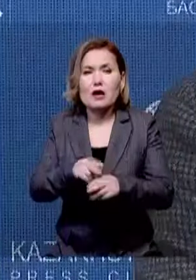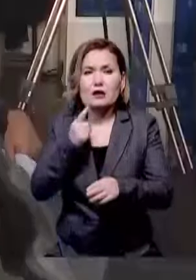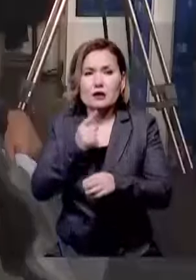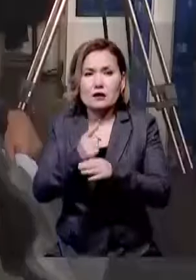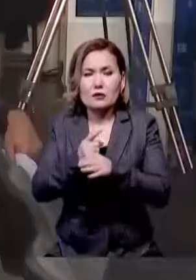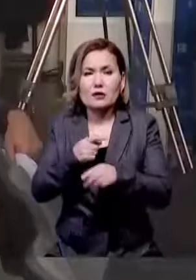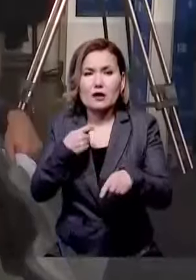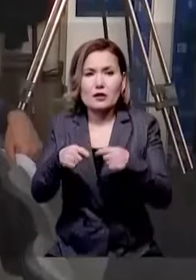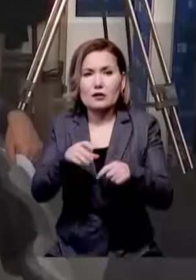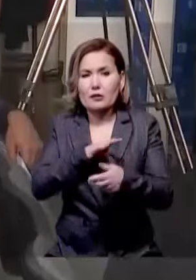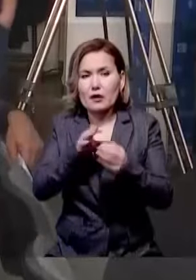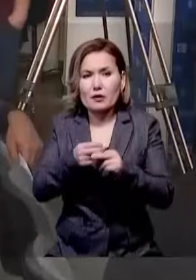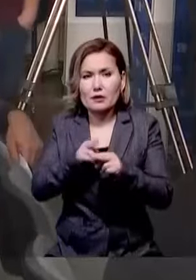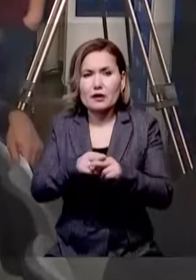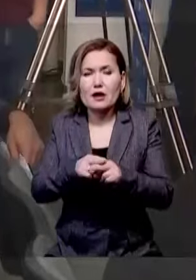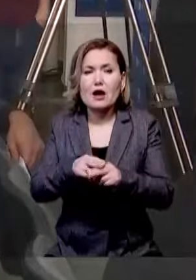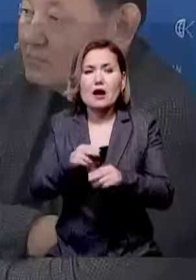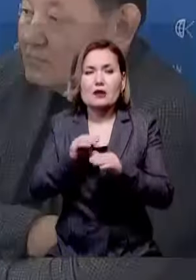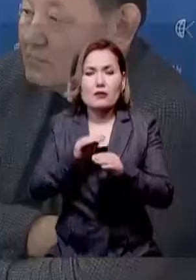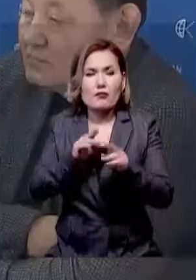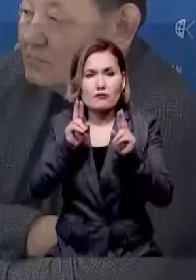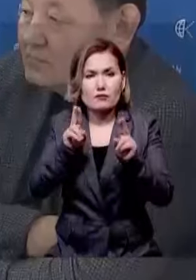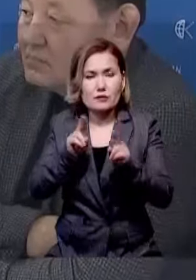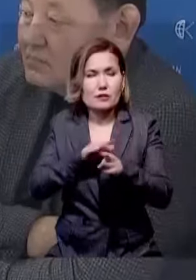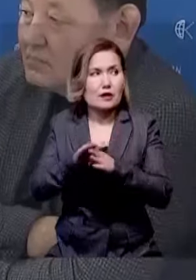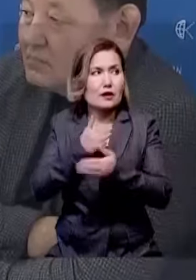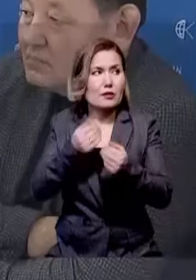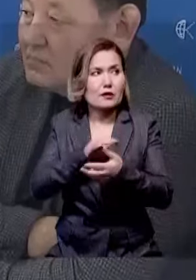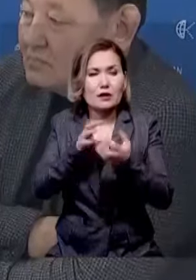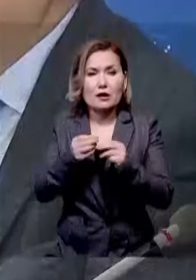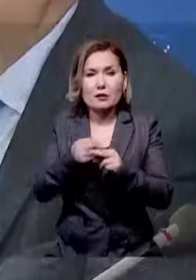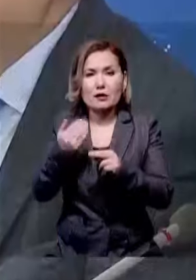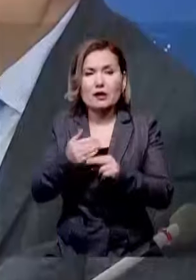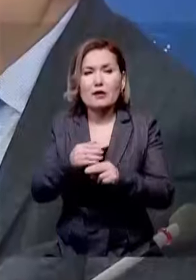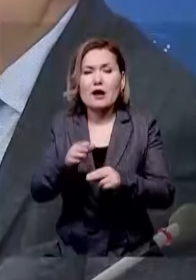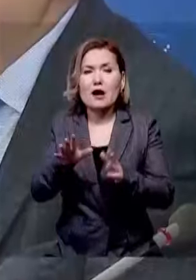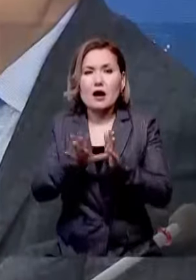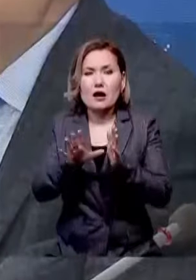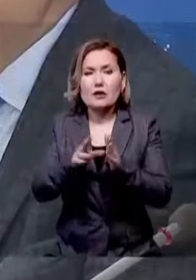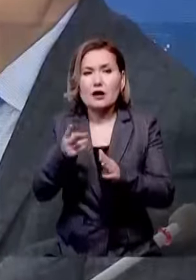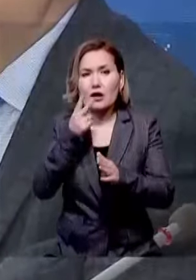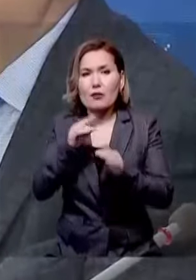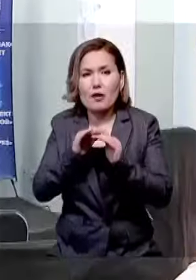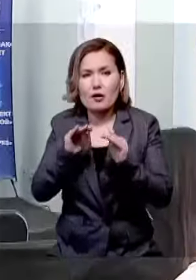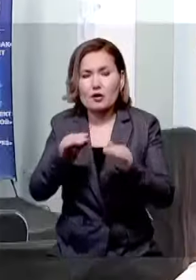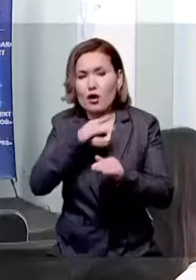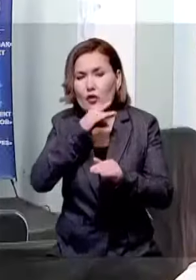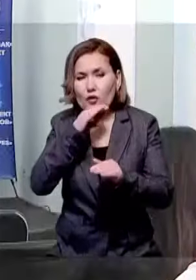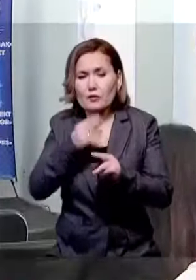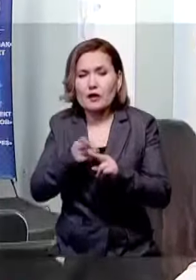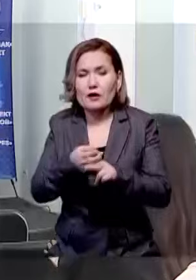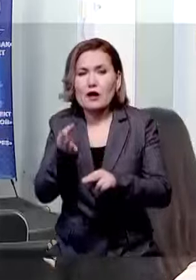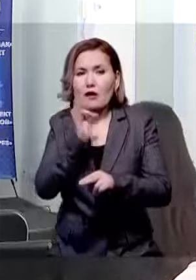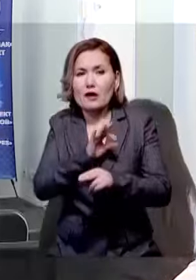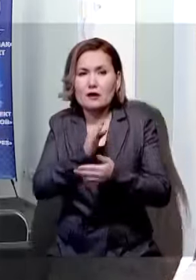сатуға тыйым салынған, бірақ бұл шектеу сақтала бермейді. Әйтпегенде электронды темекілер оқушылардың қолына тимес еді